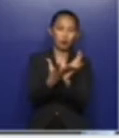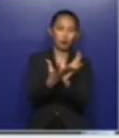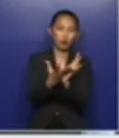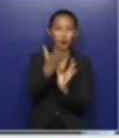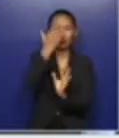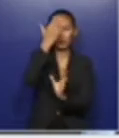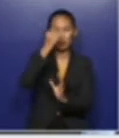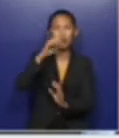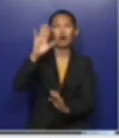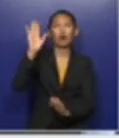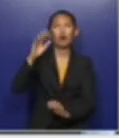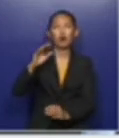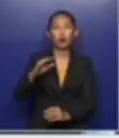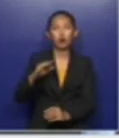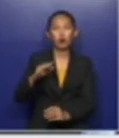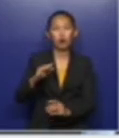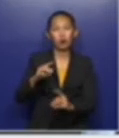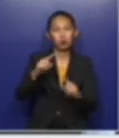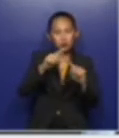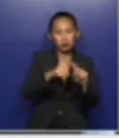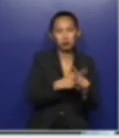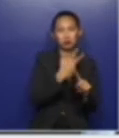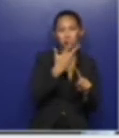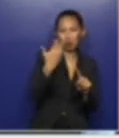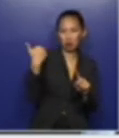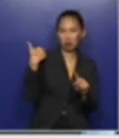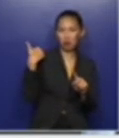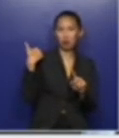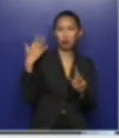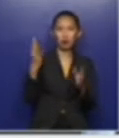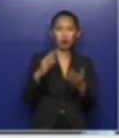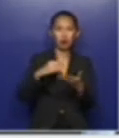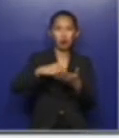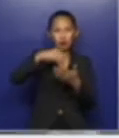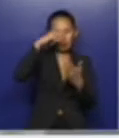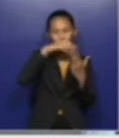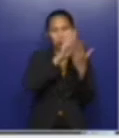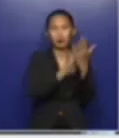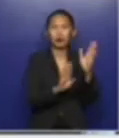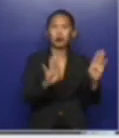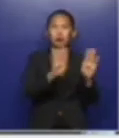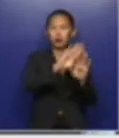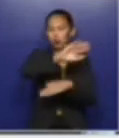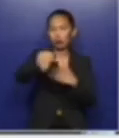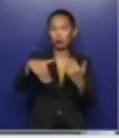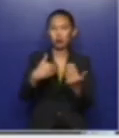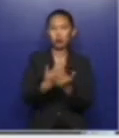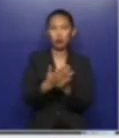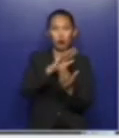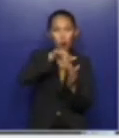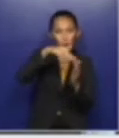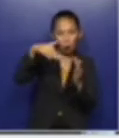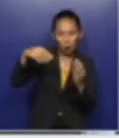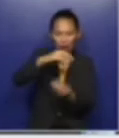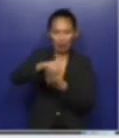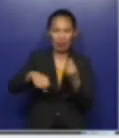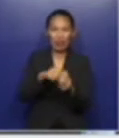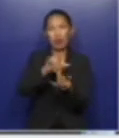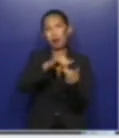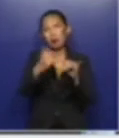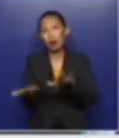เกิดเหตุการณ์ใหญ่มาแล้วตั้งแต่มีนาปิดบ้านปิดเมืองมาตั้งมีนาหลังจากบริหารเศรษฐกิจล้มเหลวมาแล้ว5